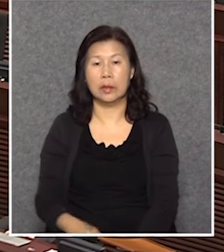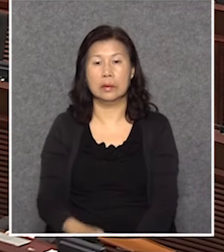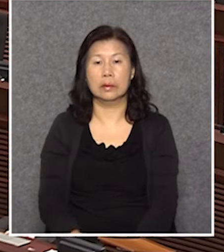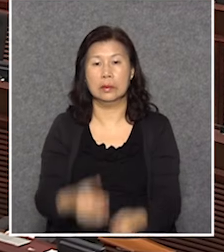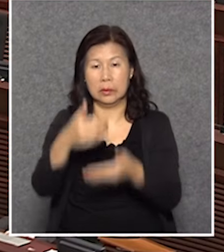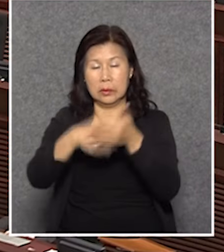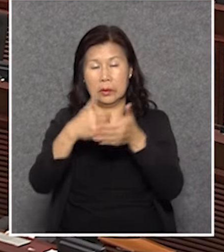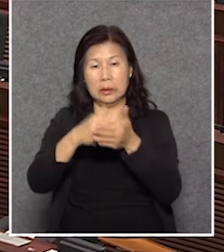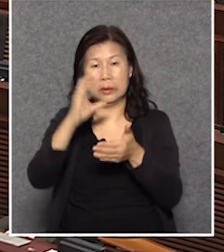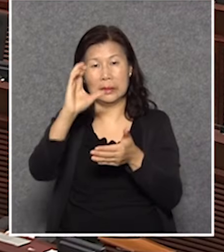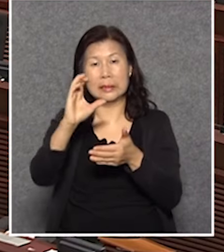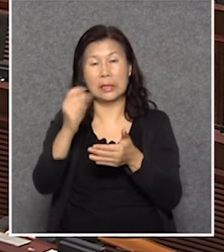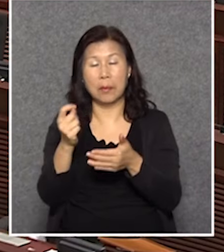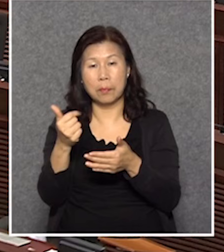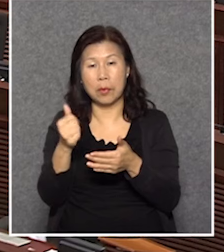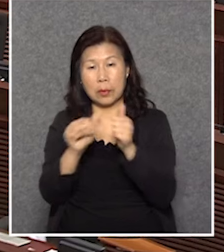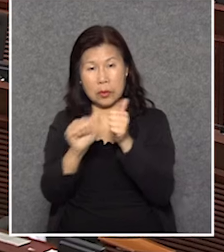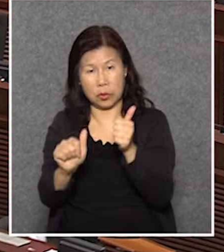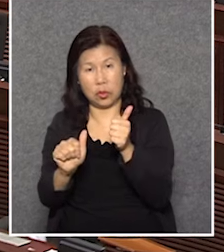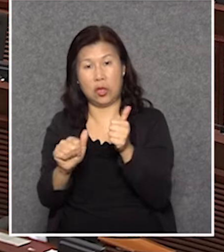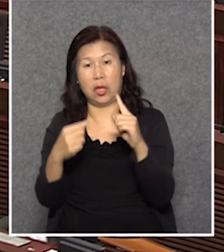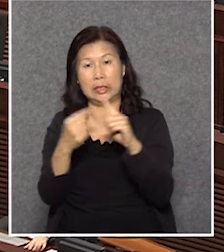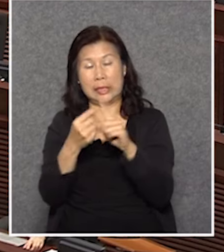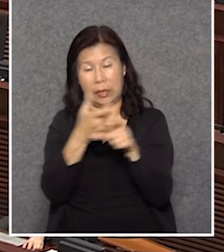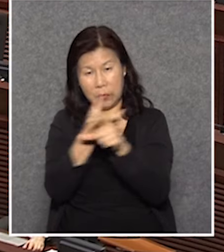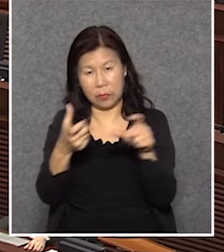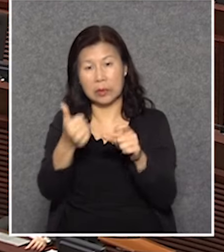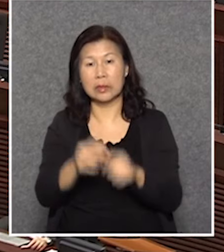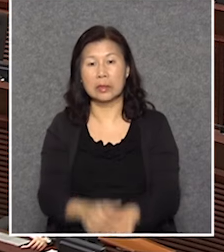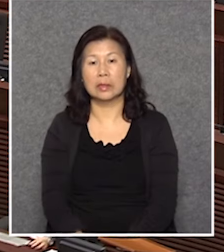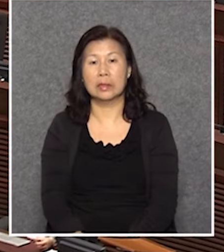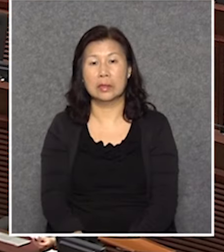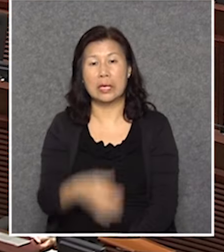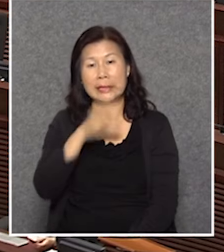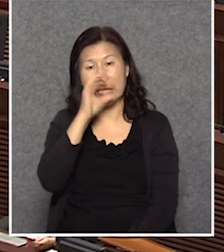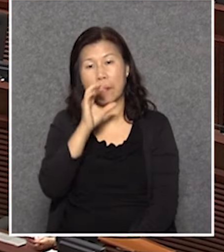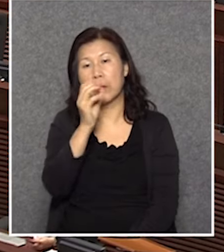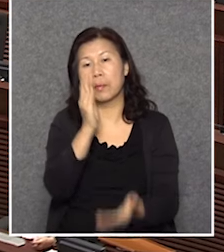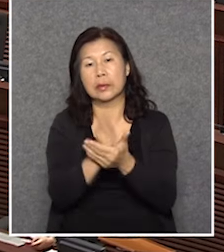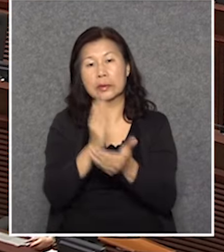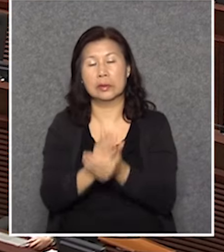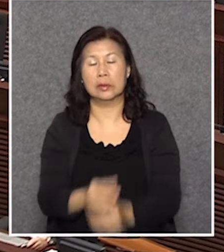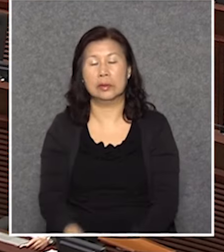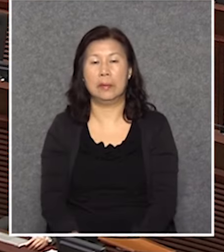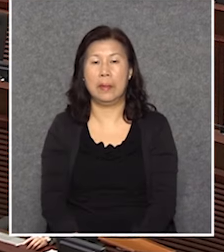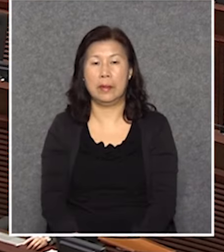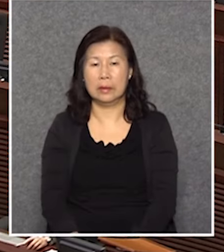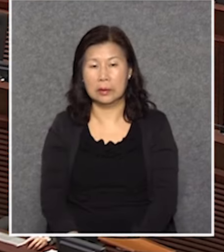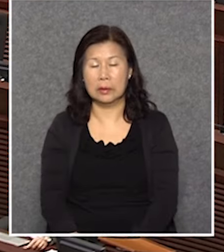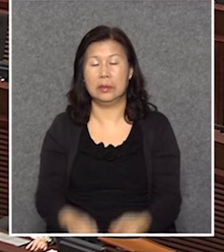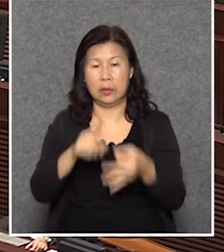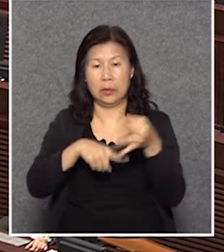下陳茂波議員嗰啲助理嘅人工比較好啲啦，即係唔係飲料嘅問題，係佢講呢個陳茂